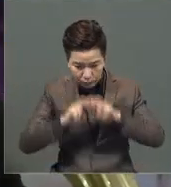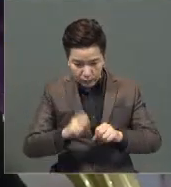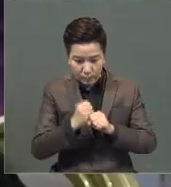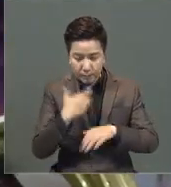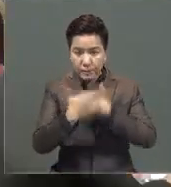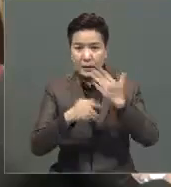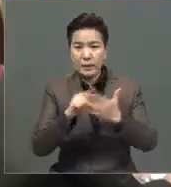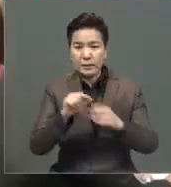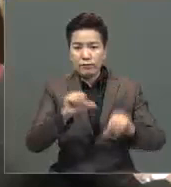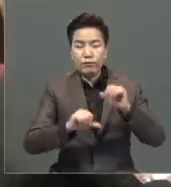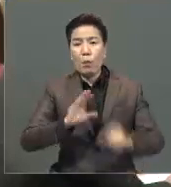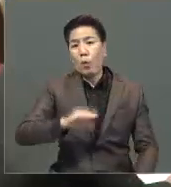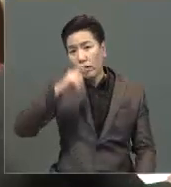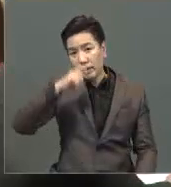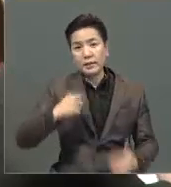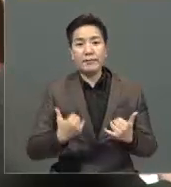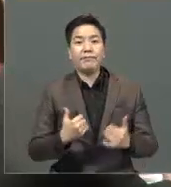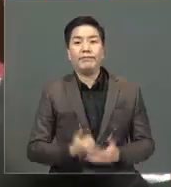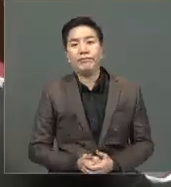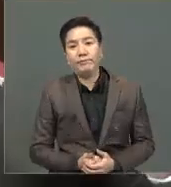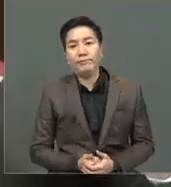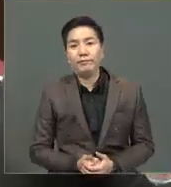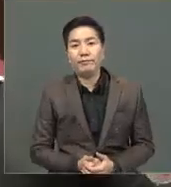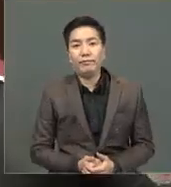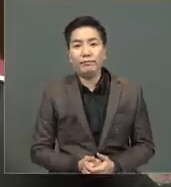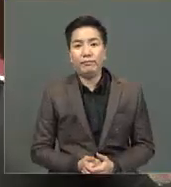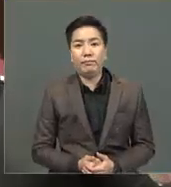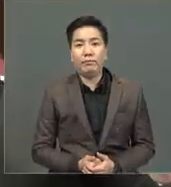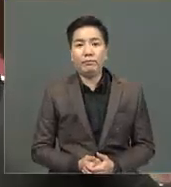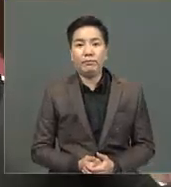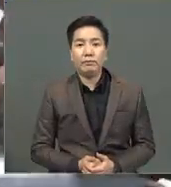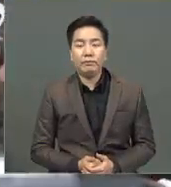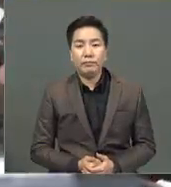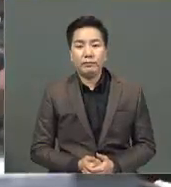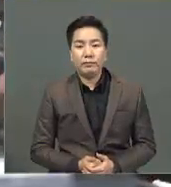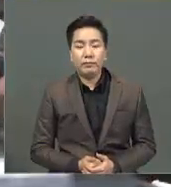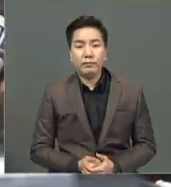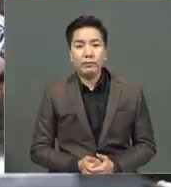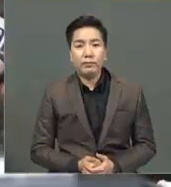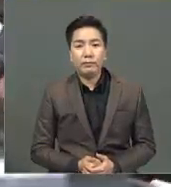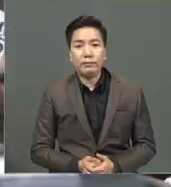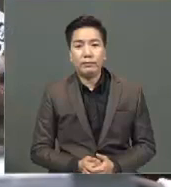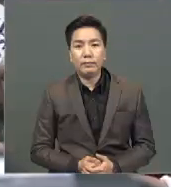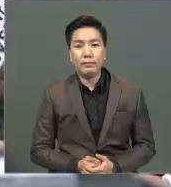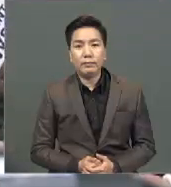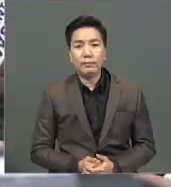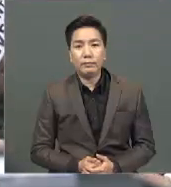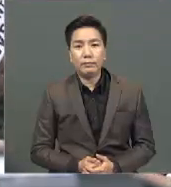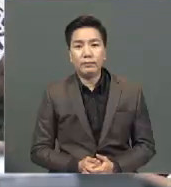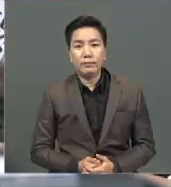และพัฒนาวัคซีนในประเทศไทยค่ะมีจุดมุ่งหมายก็คือ